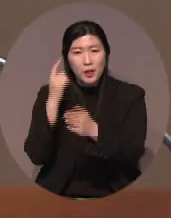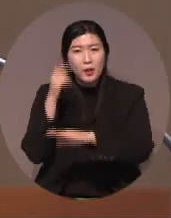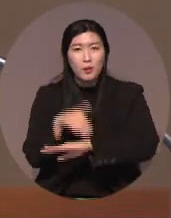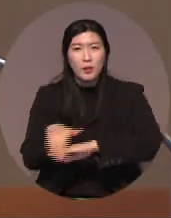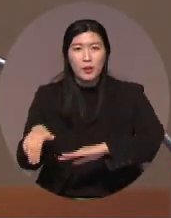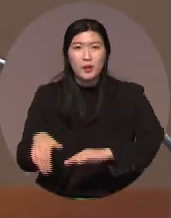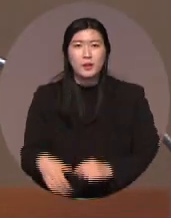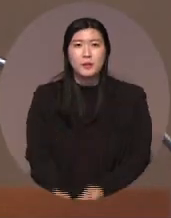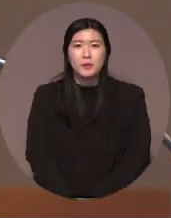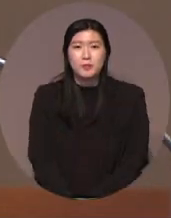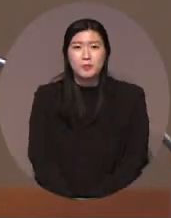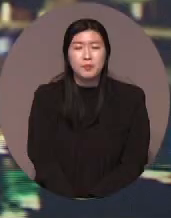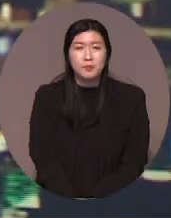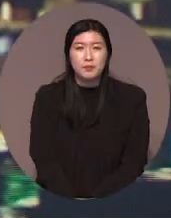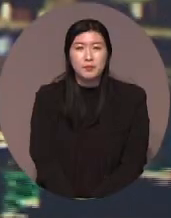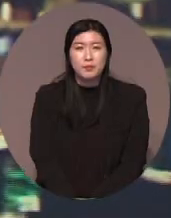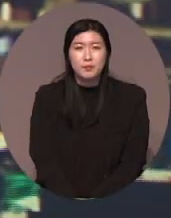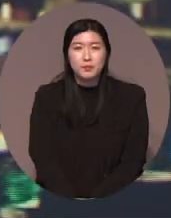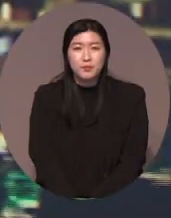심사할 예정입니다